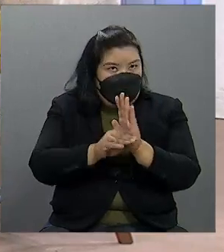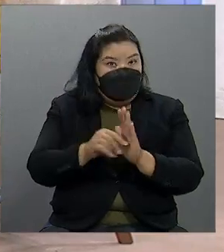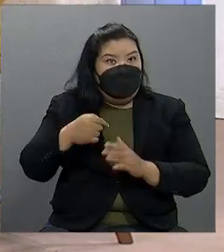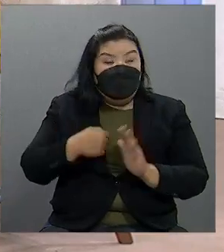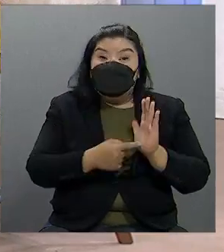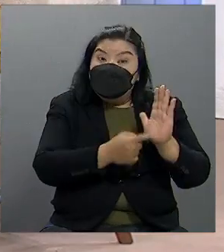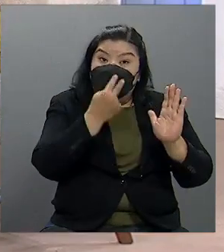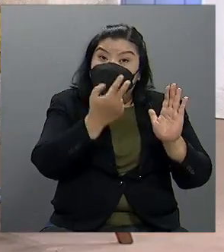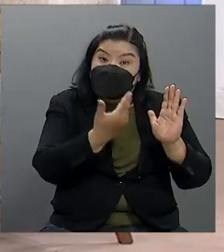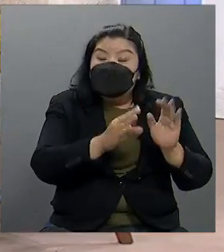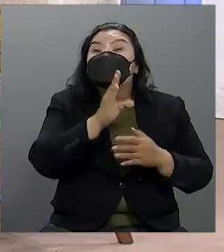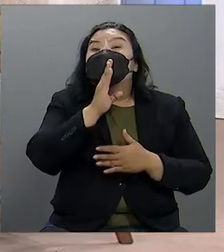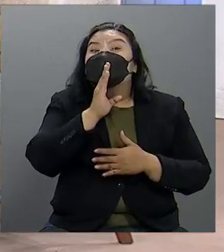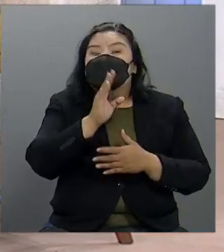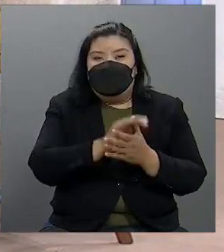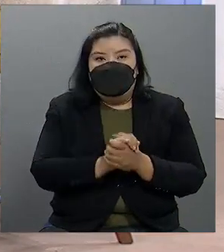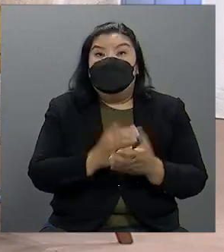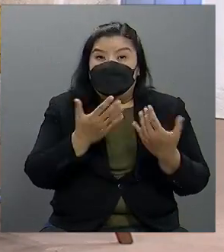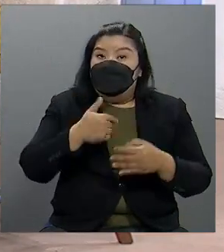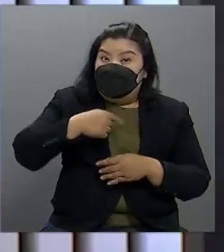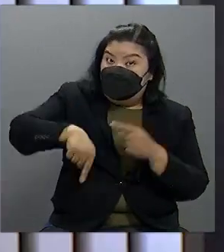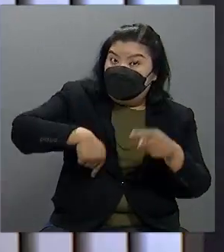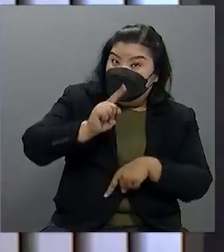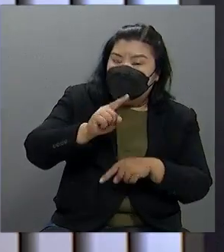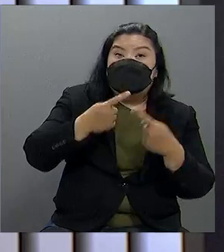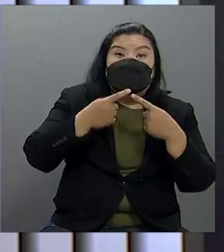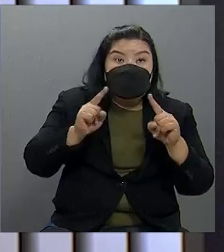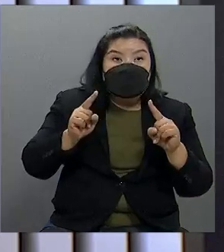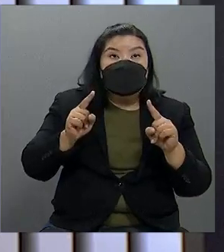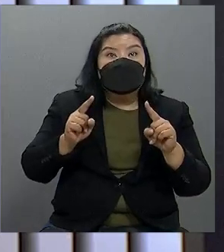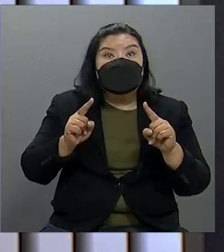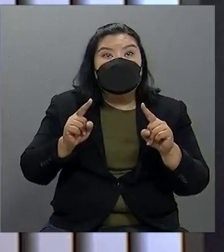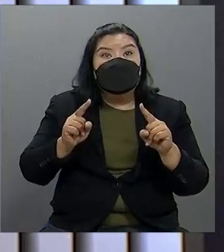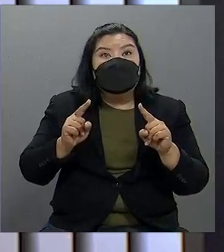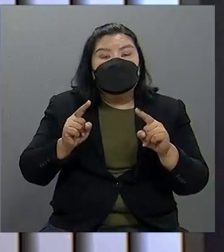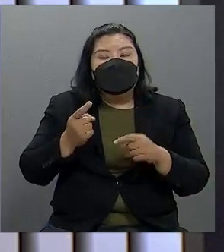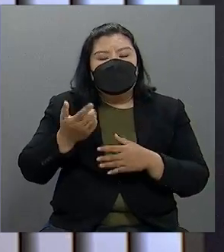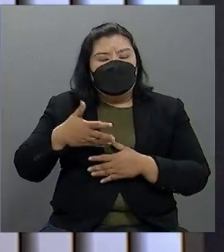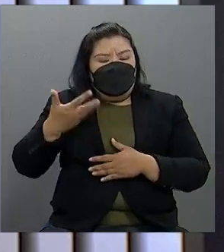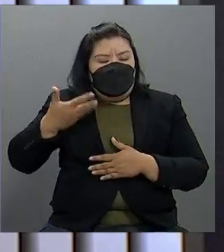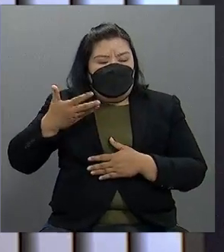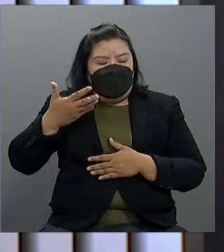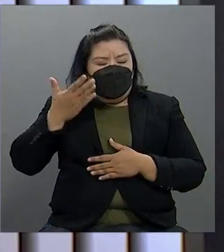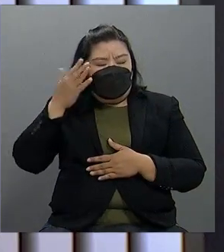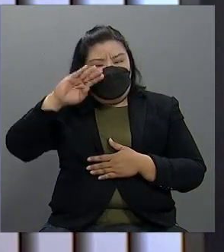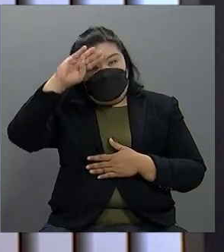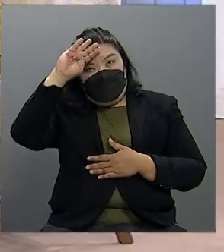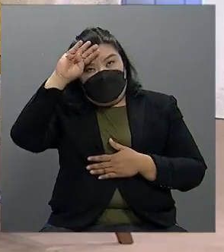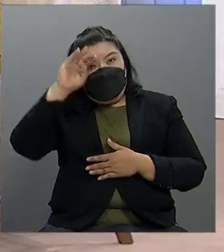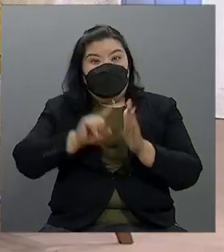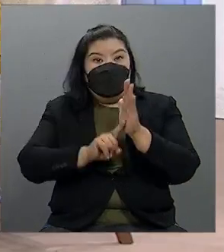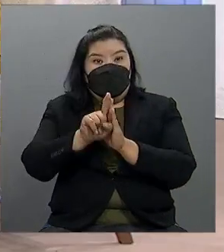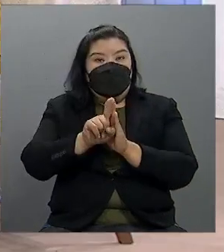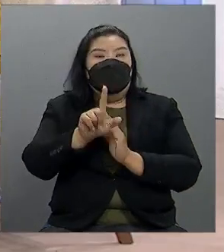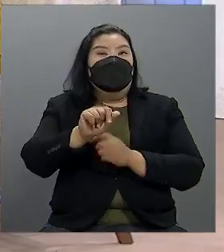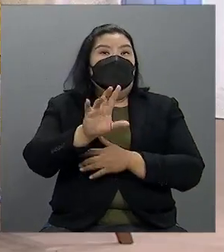ติว่าเราไปในวันนั้นแล้วบังเอิญไข้มันขึ้นใครจะรู้ อุณหภูมิเกิน 37.5 องศาเซลเซียส